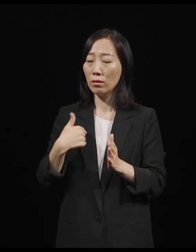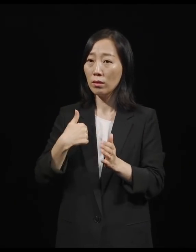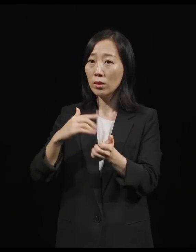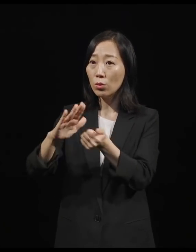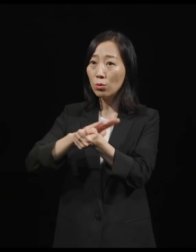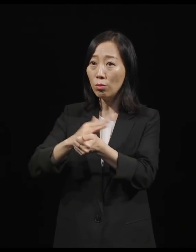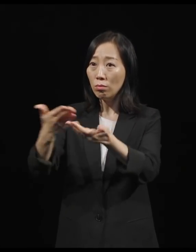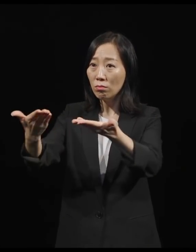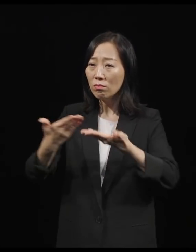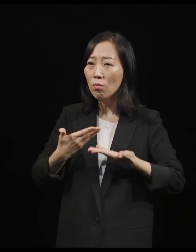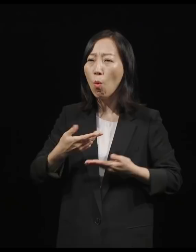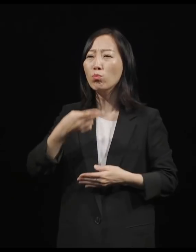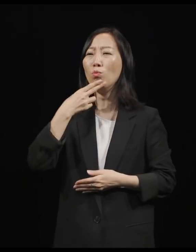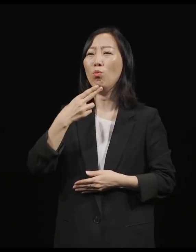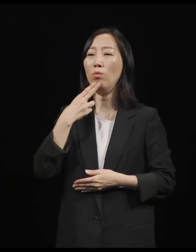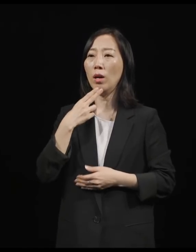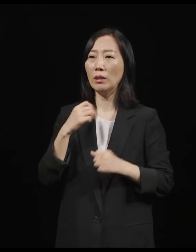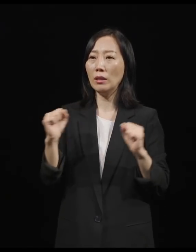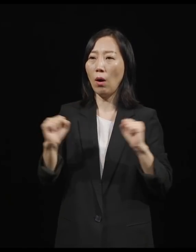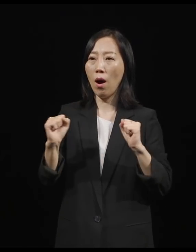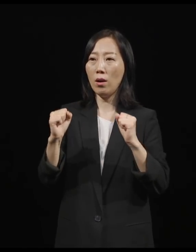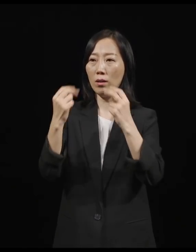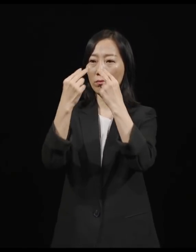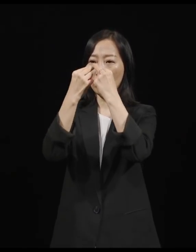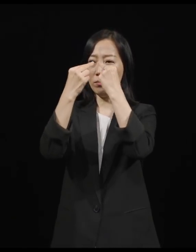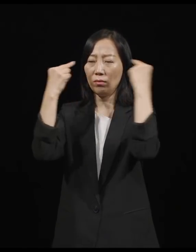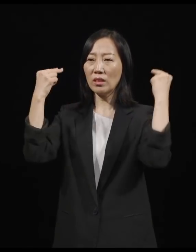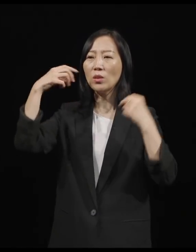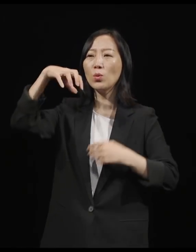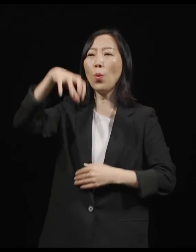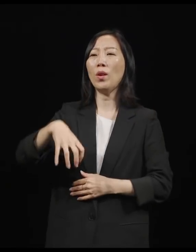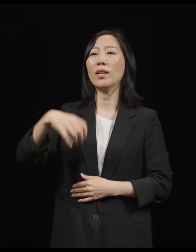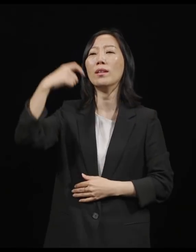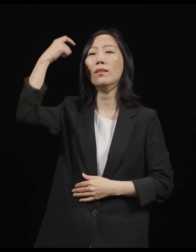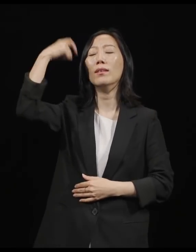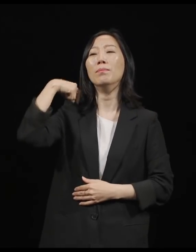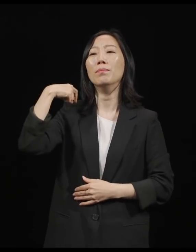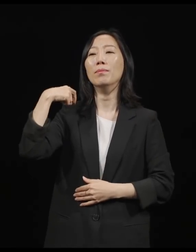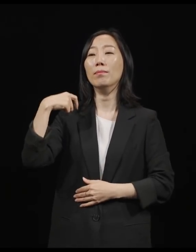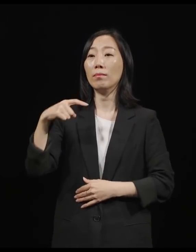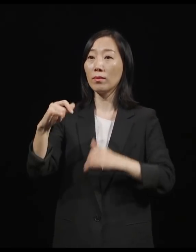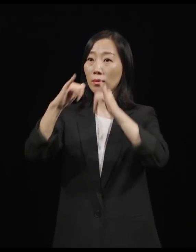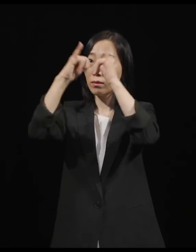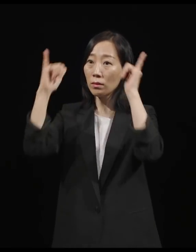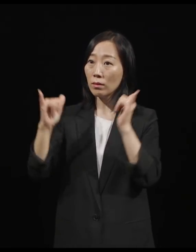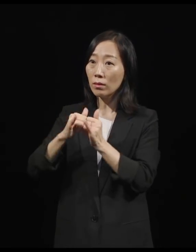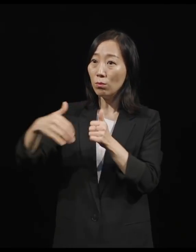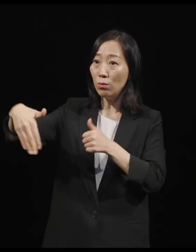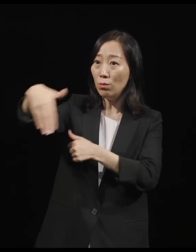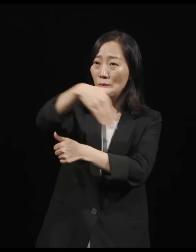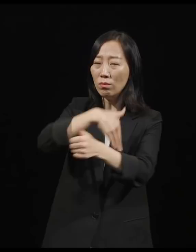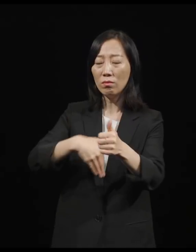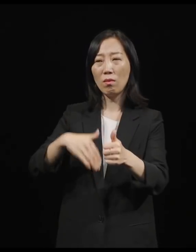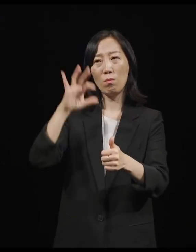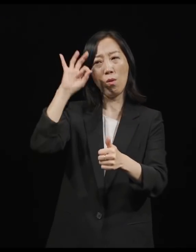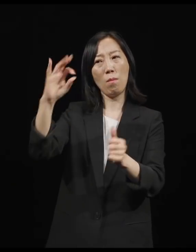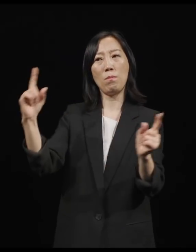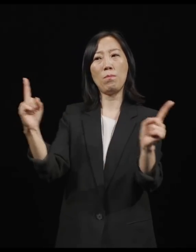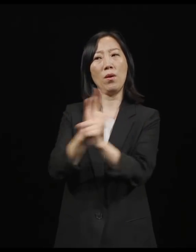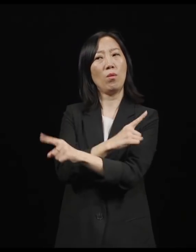아니라 따가운 시선으로 바라보는 곳이었습니다. 이런 사회적인 분위기야말로 고쳐야 될 질병 아닐까요?